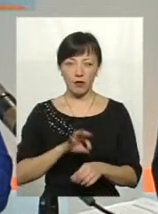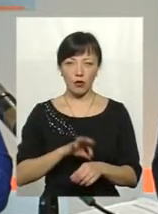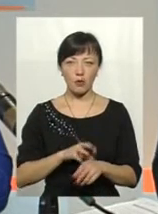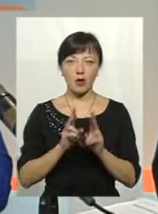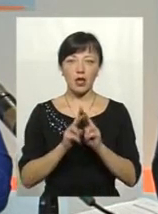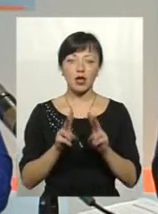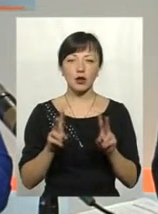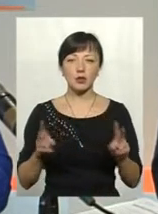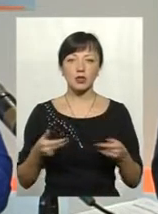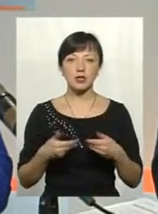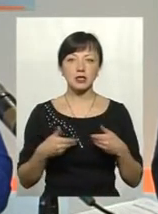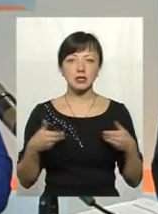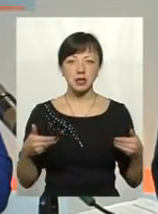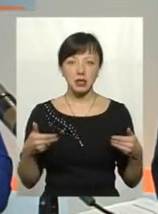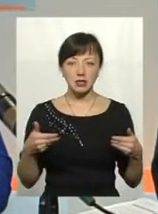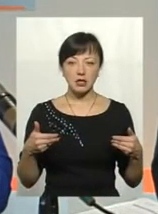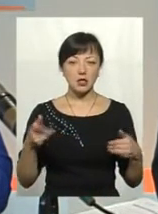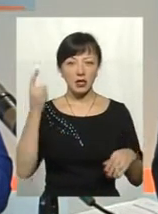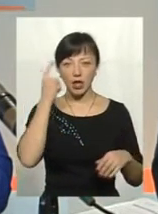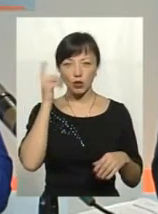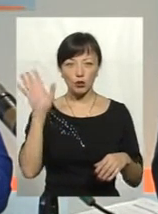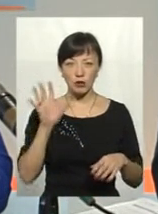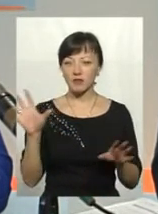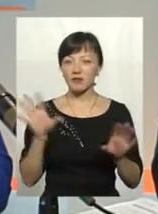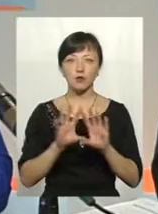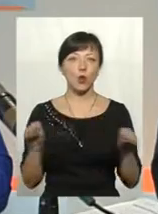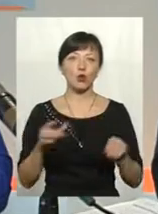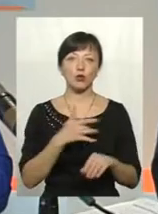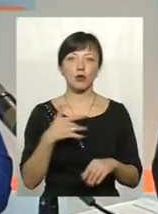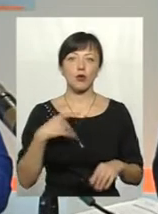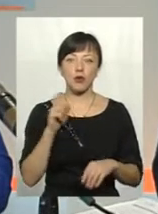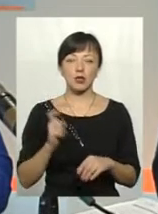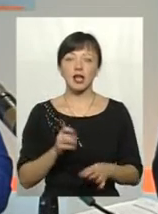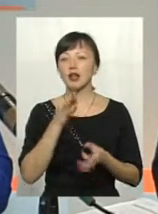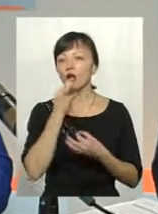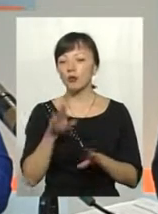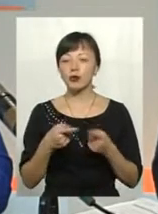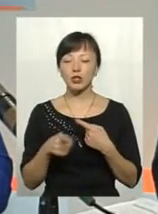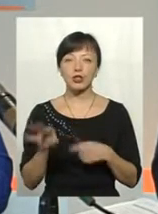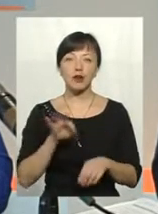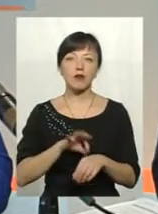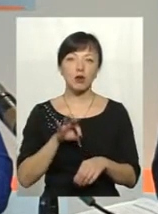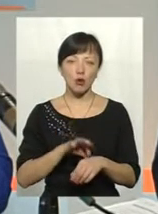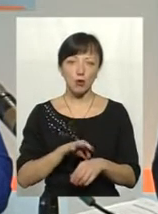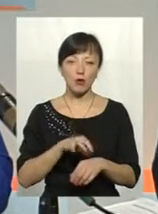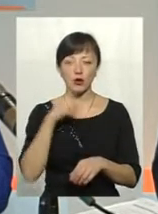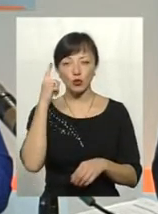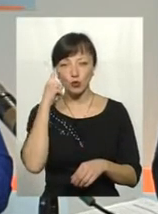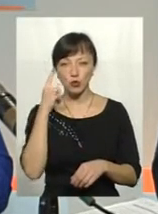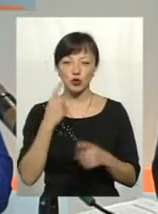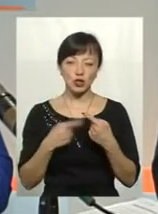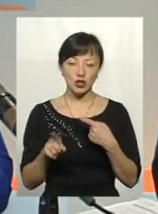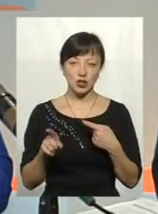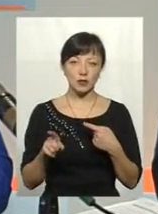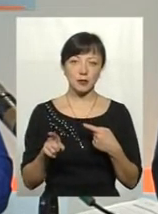ніхто з нас в першу чергу не думає, що все, це вже є туберкульоз. На любі інші хвороби посилаються, думають про щось